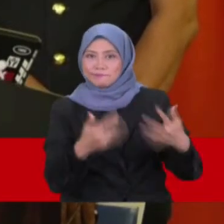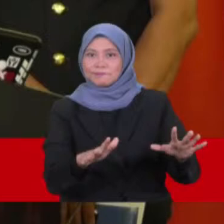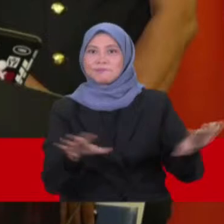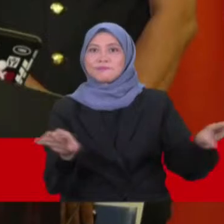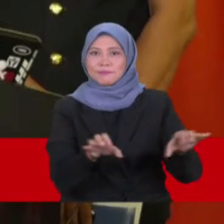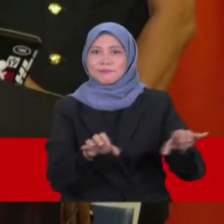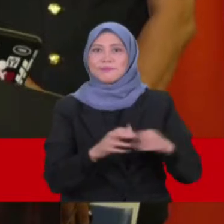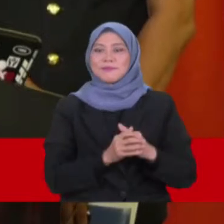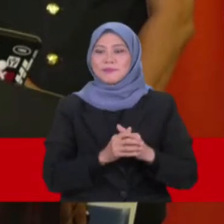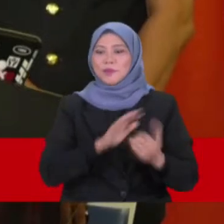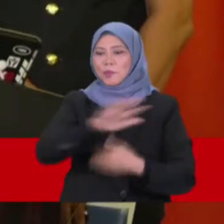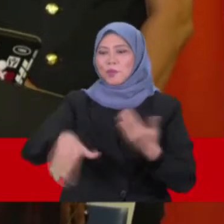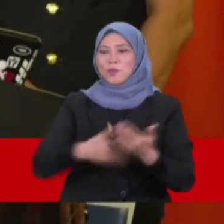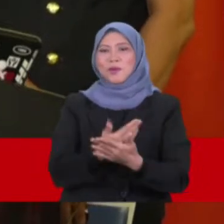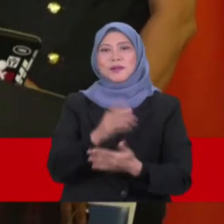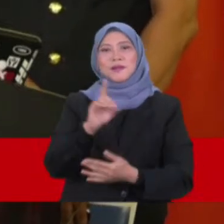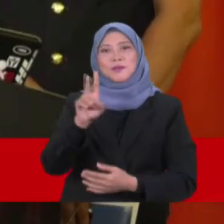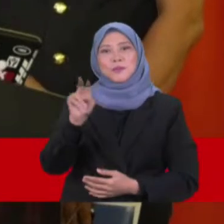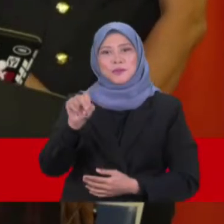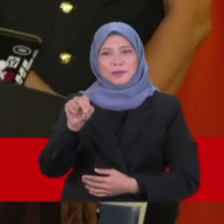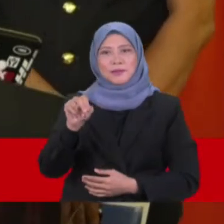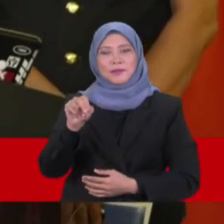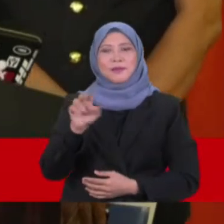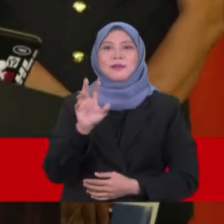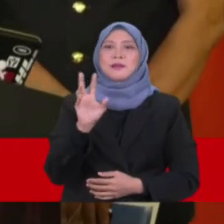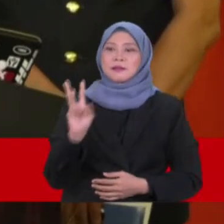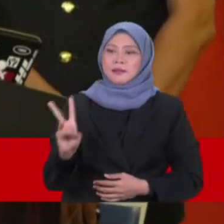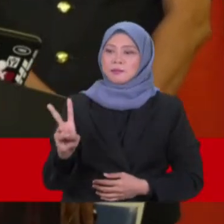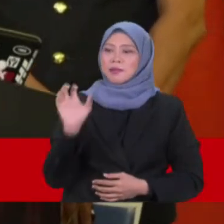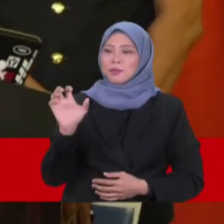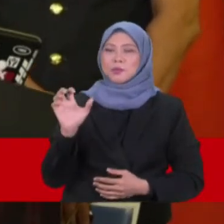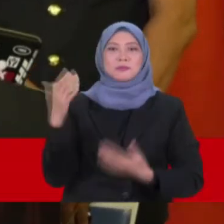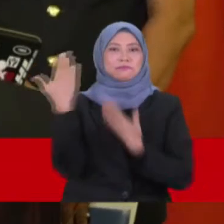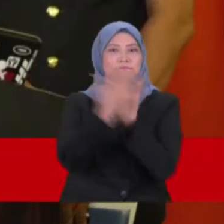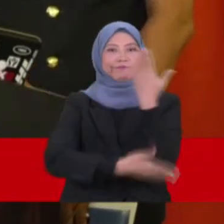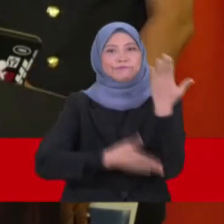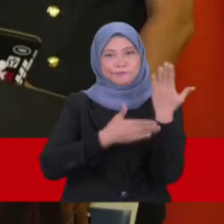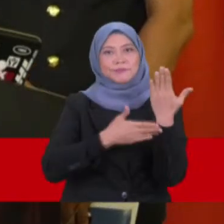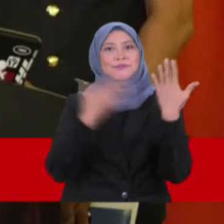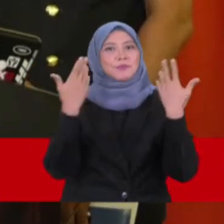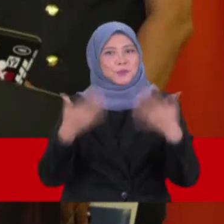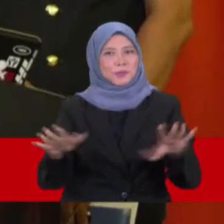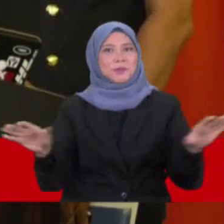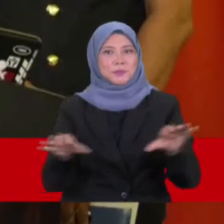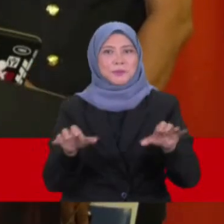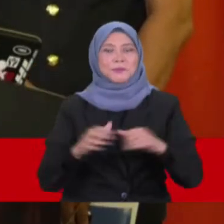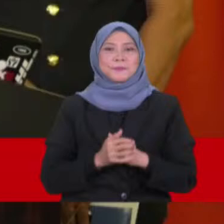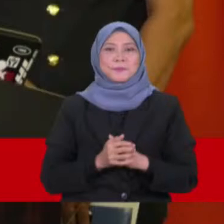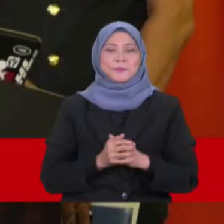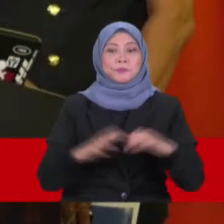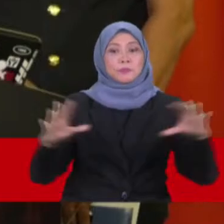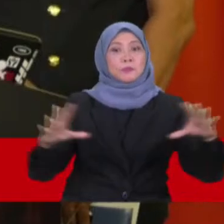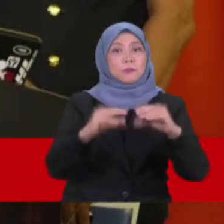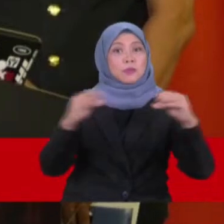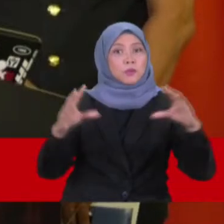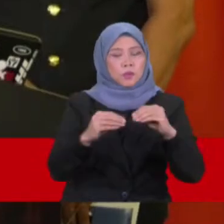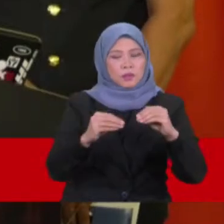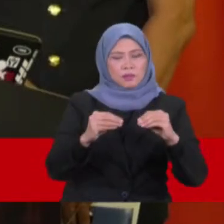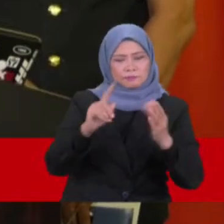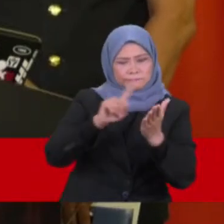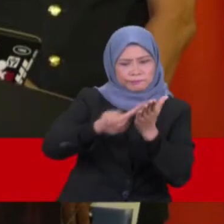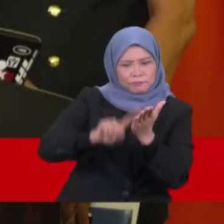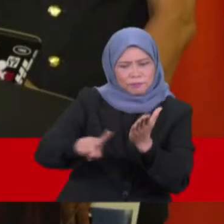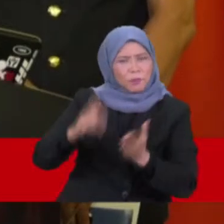daripada keseluruhan DUN yang 600 di seluruh negara. Mesyuarat telah mengenal pasti